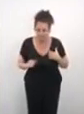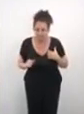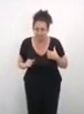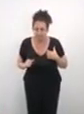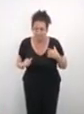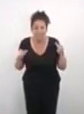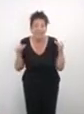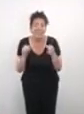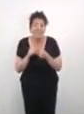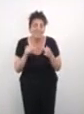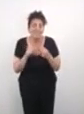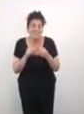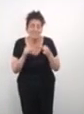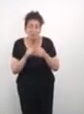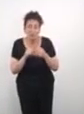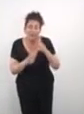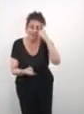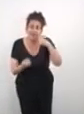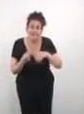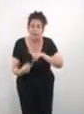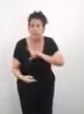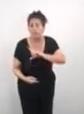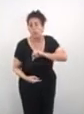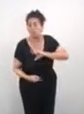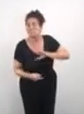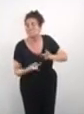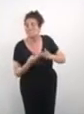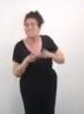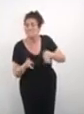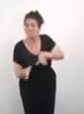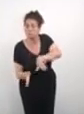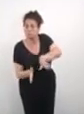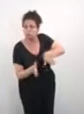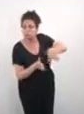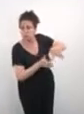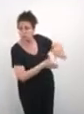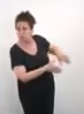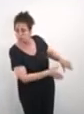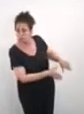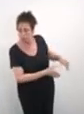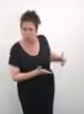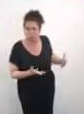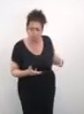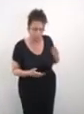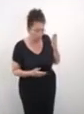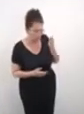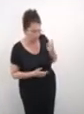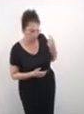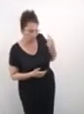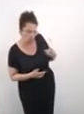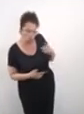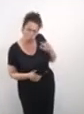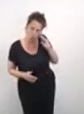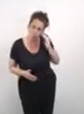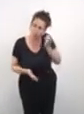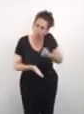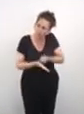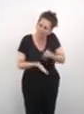rue le sujet des polices municipales et des policiers dans leurs besoins de reconnaissance